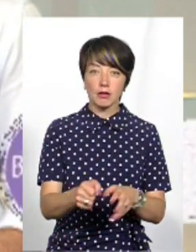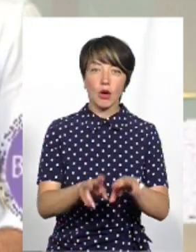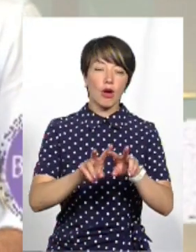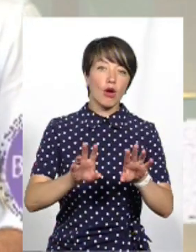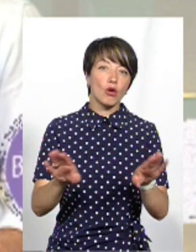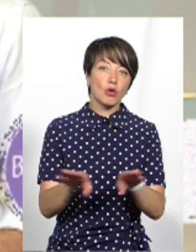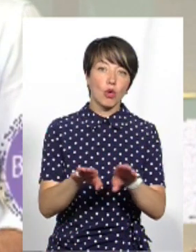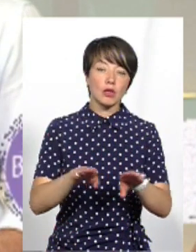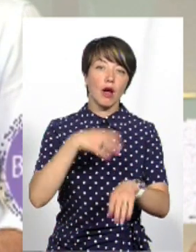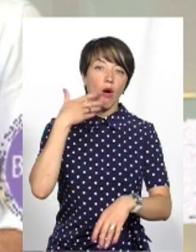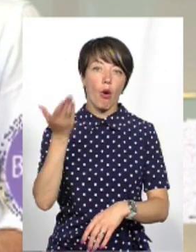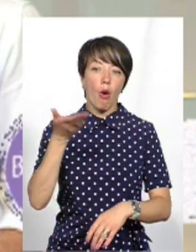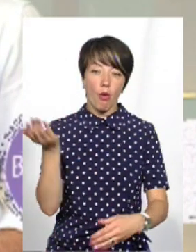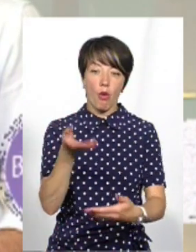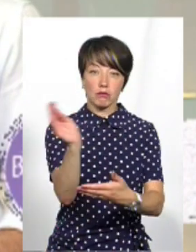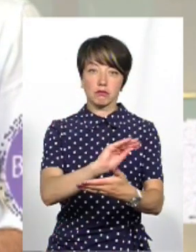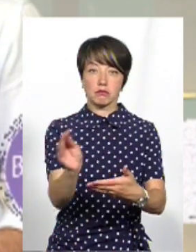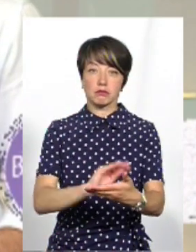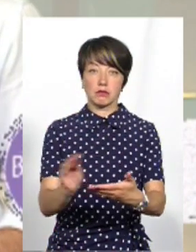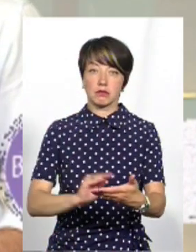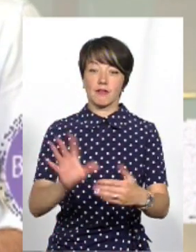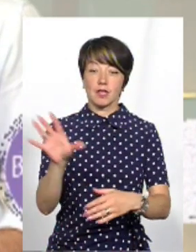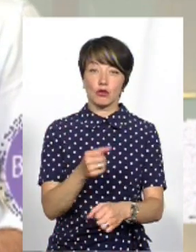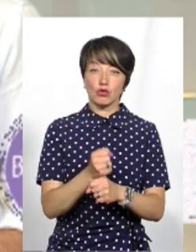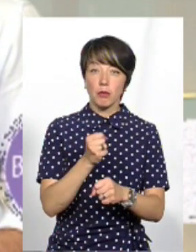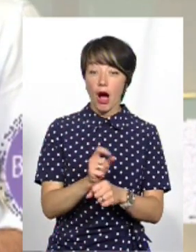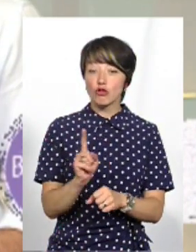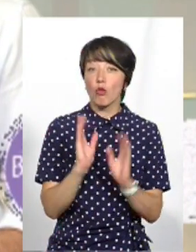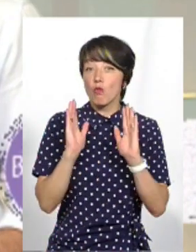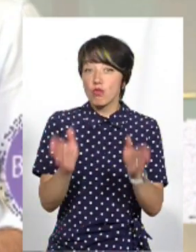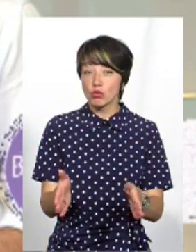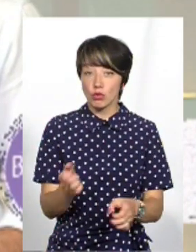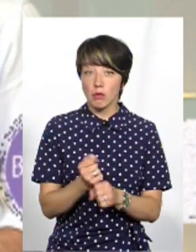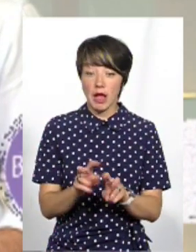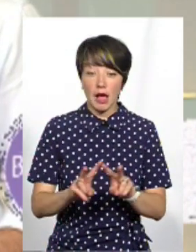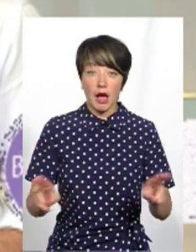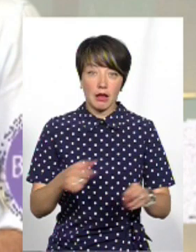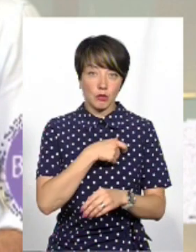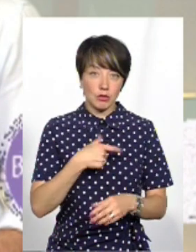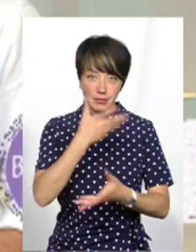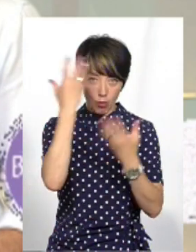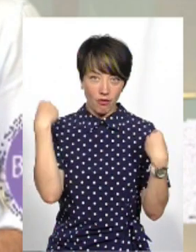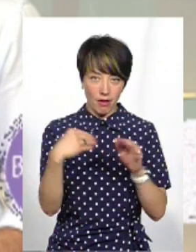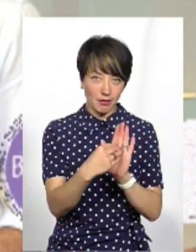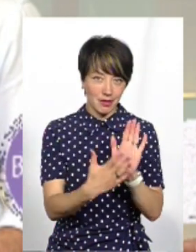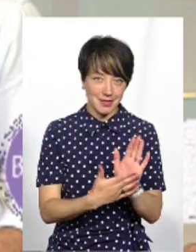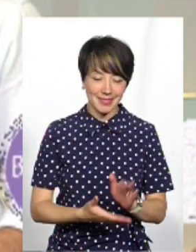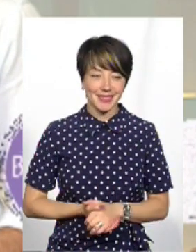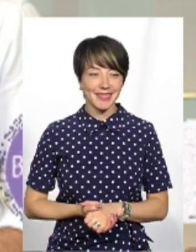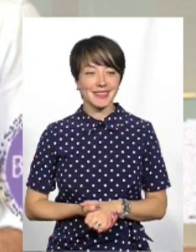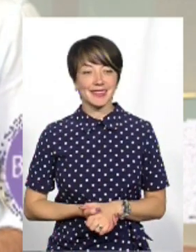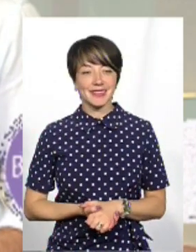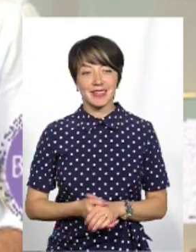оди, тому що вони прописували все, що вони зробили, а от що вони будуть робити в якості депутатів, якось забували вони